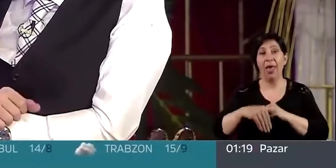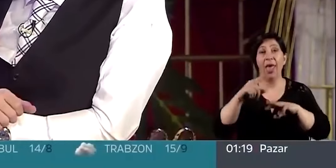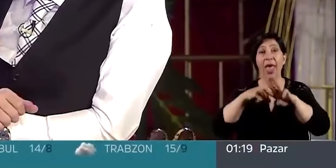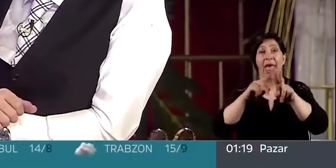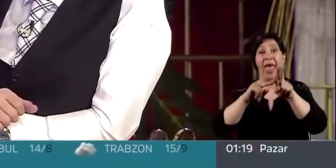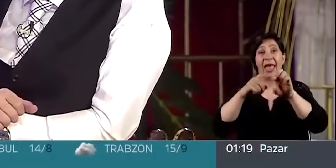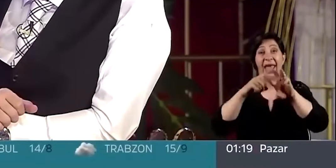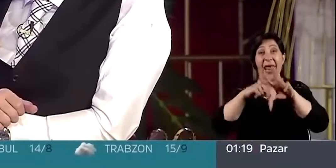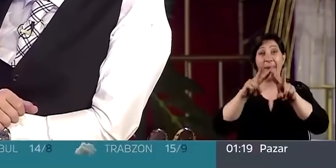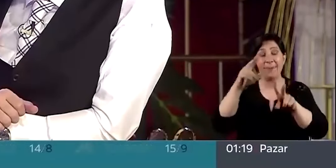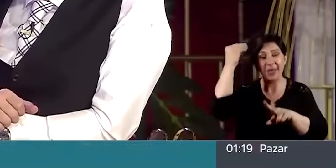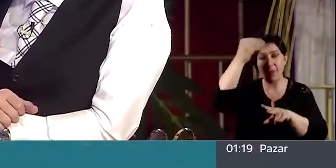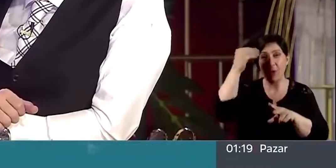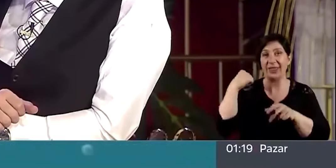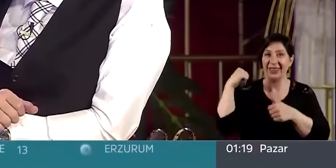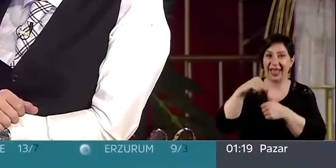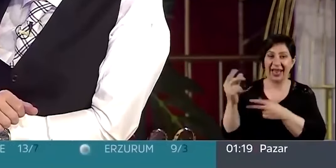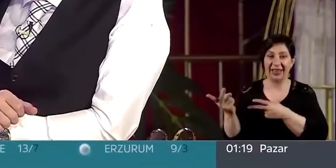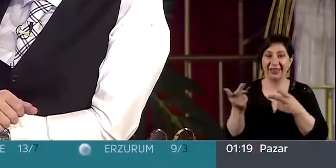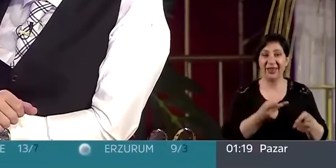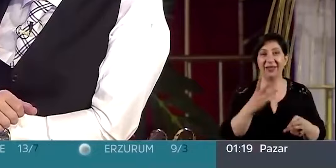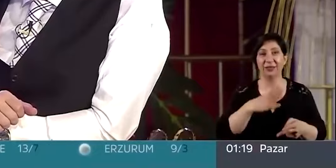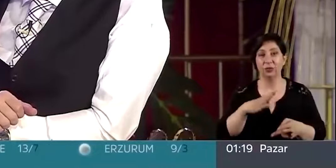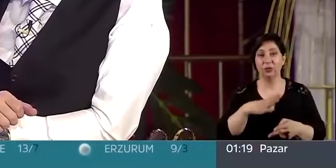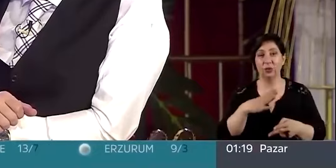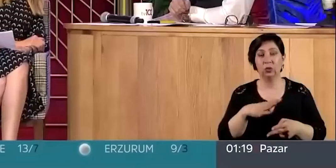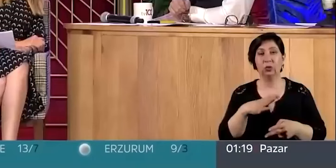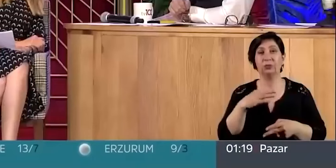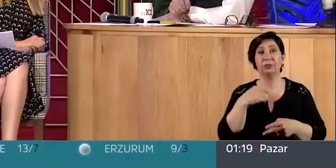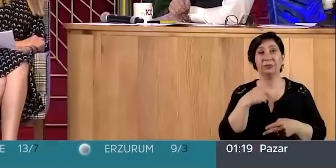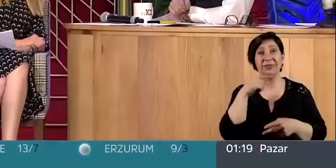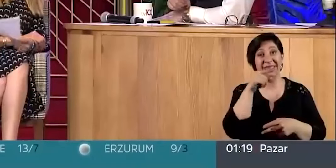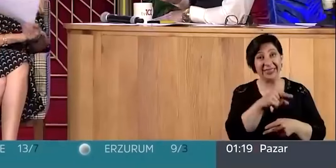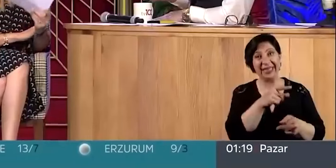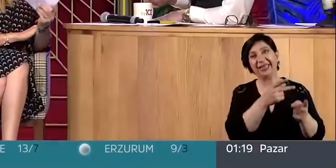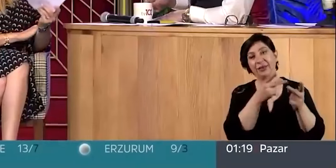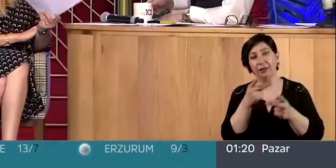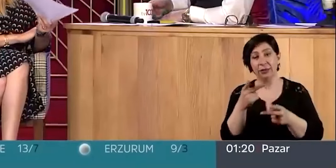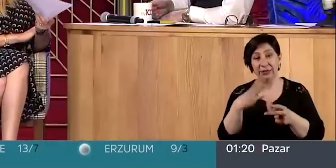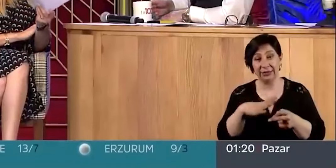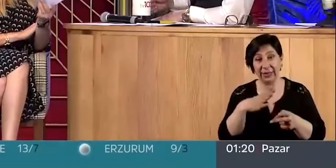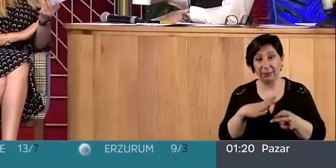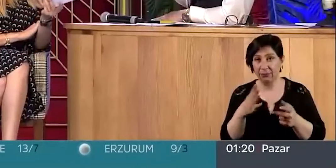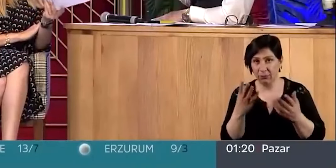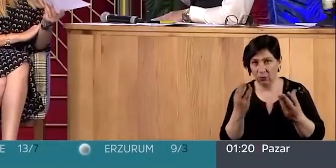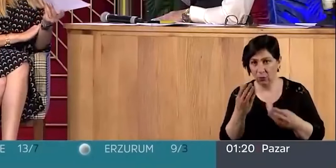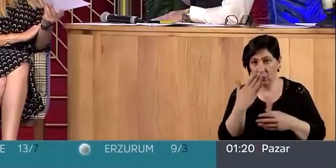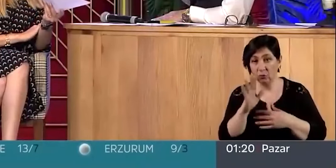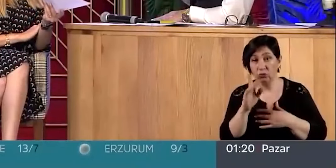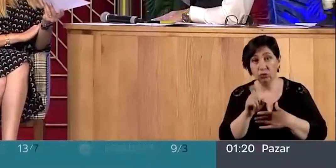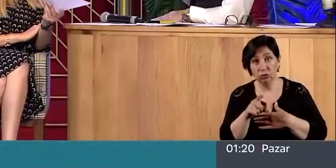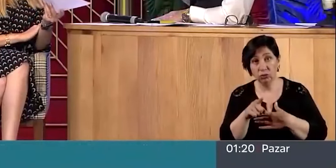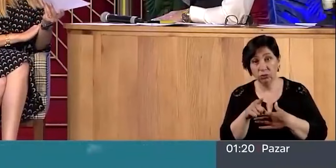Ekrem İmamoğlu'na tekrar davet etmek istiyorum. Seni. Çok isterim. Ben de çok isterim. Ne oldu? Yoksun burada.